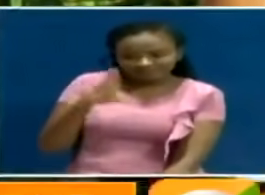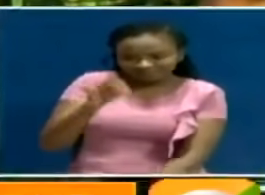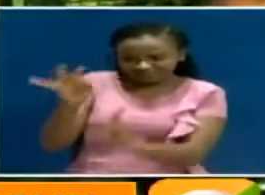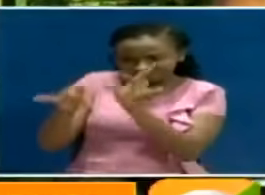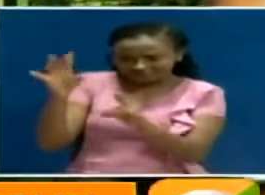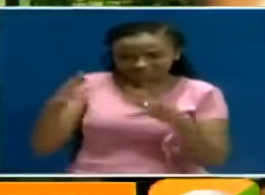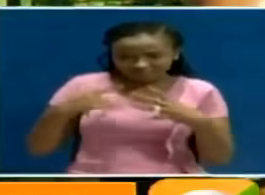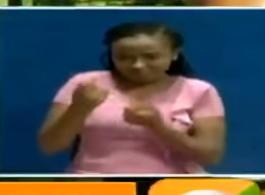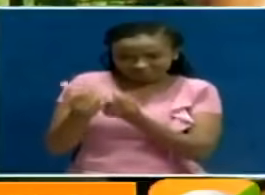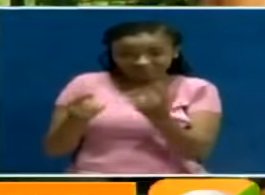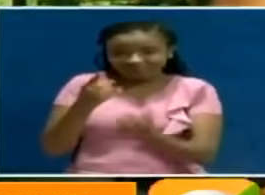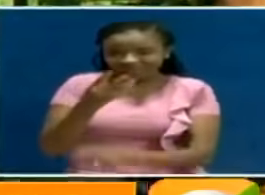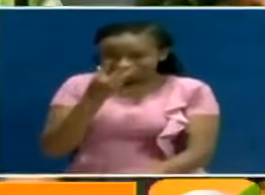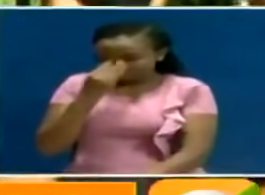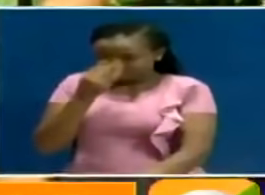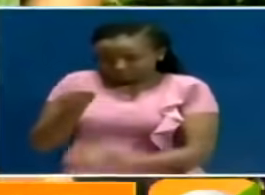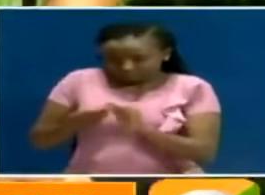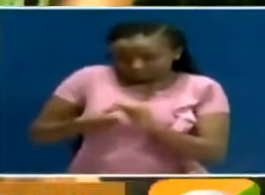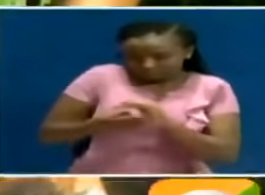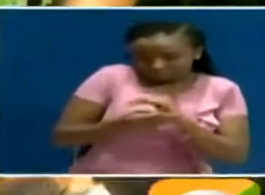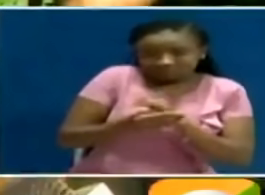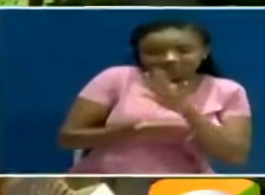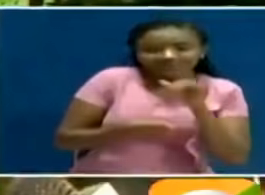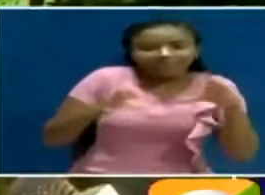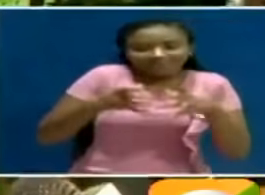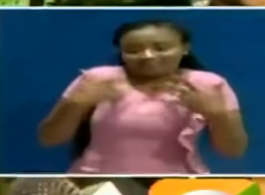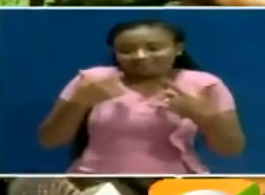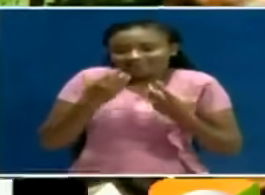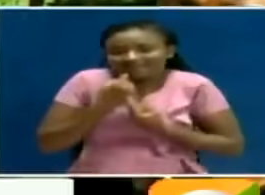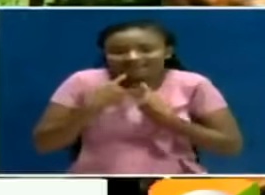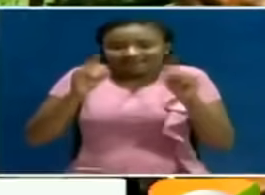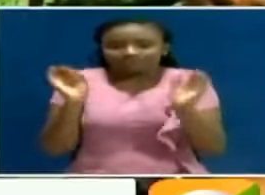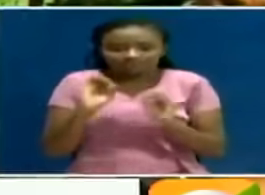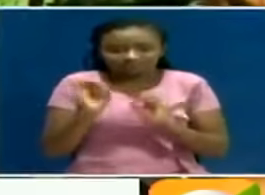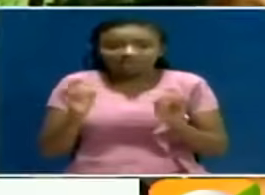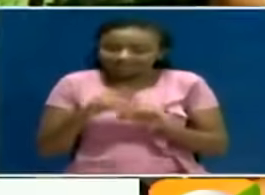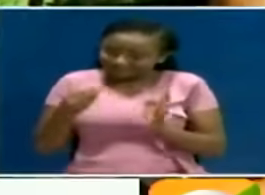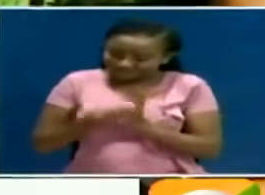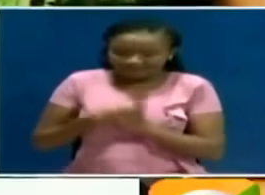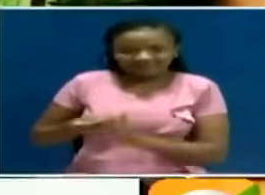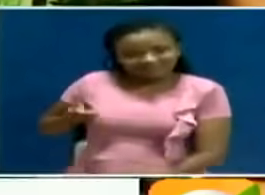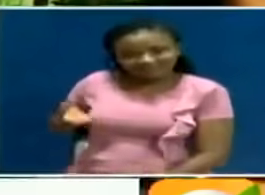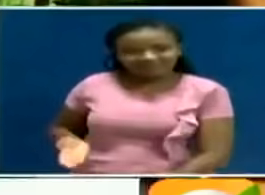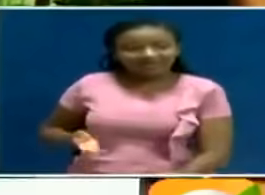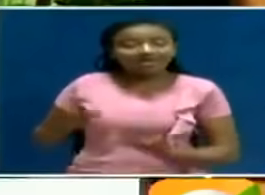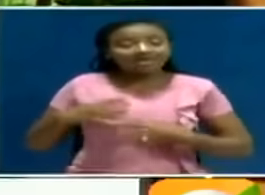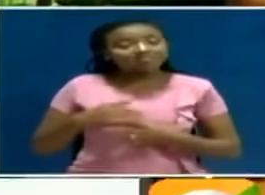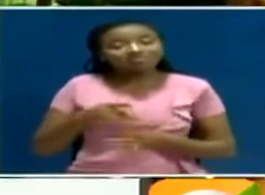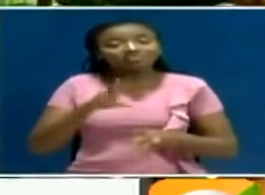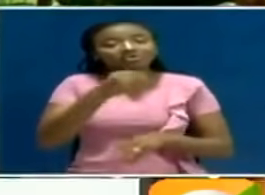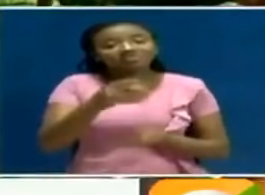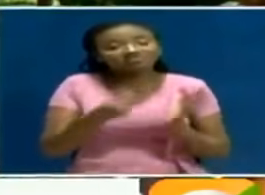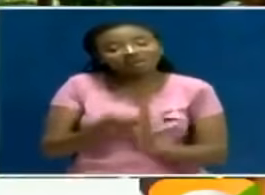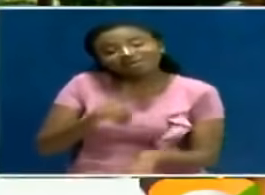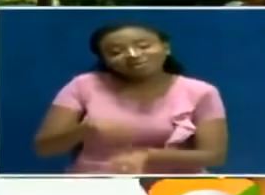walikuwa wanapatiana pesa, na sitasema ni chama gani, na pesa tuko nazo. Na wale suspects walipatiwa pesa jana na hata